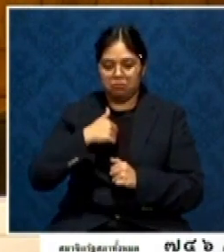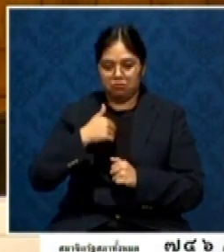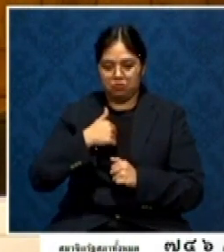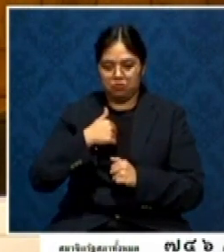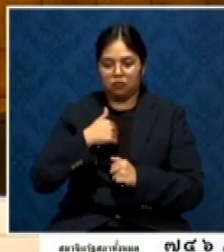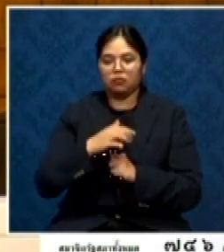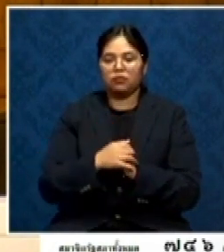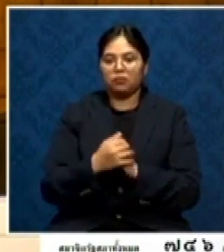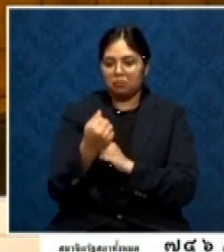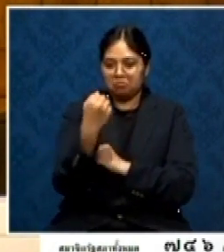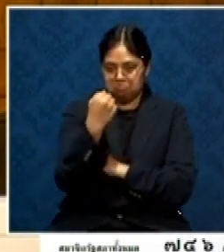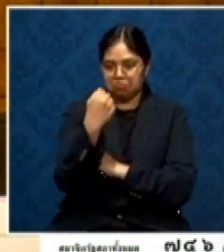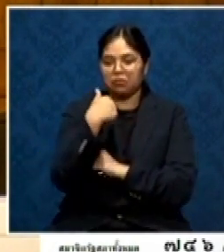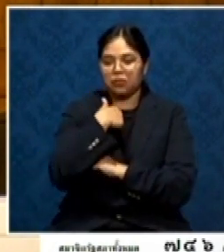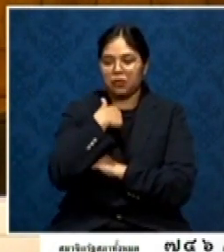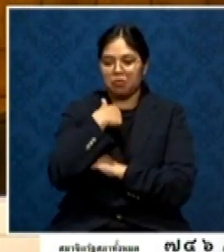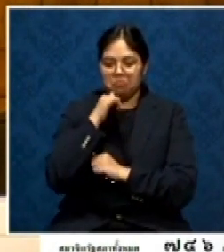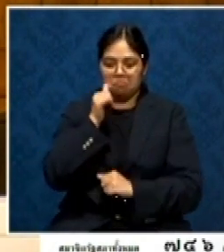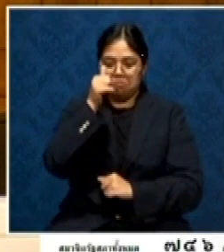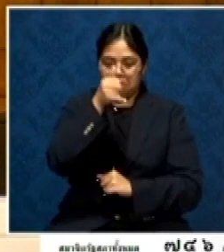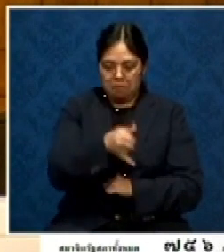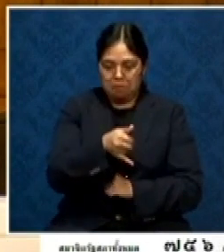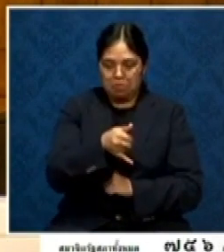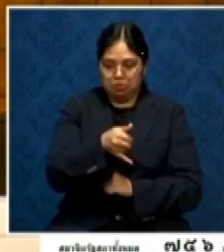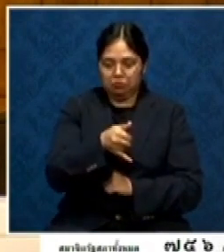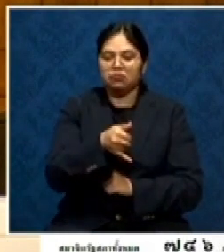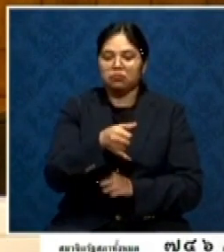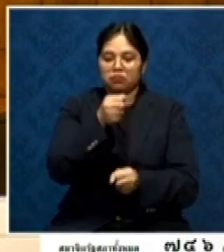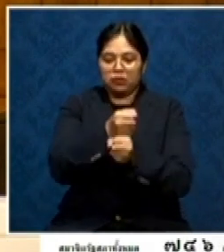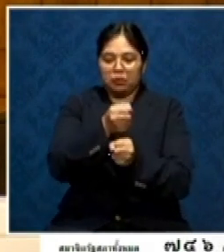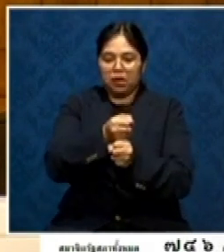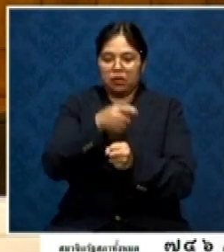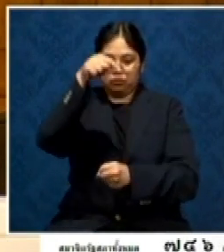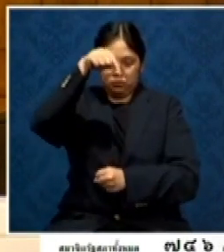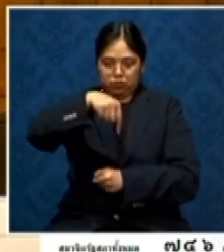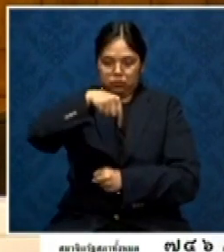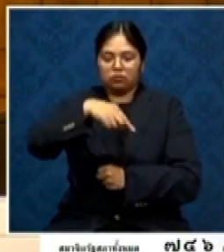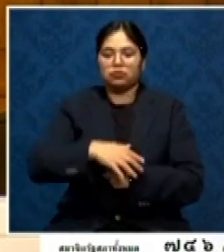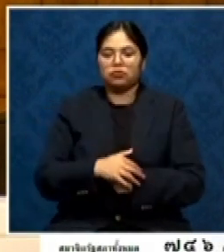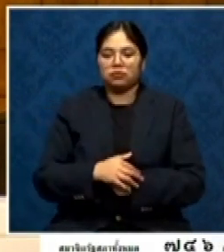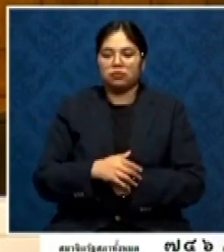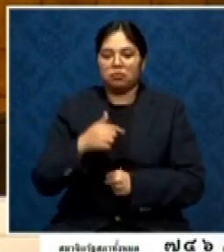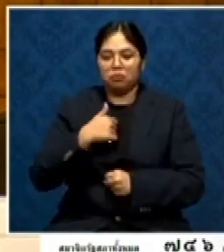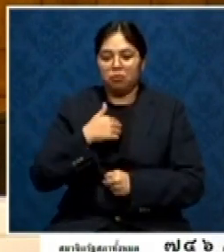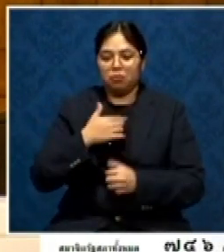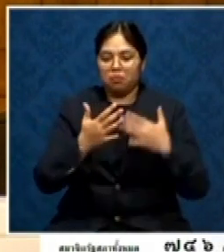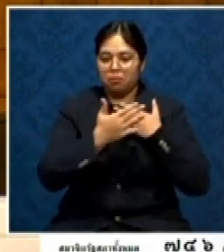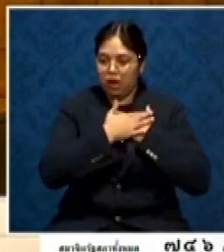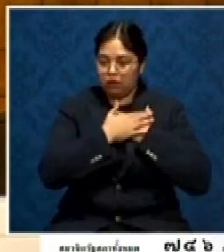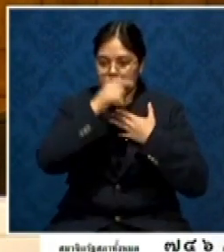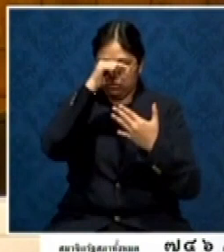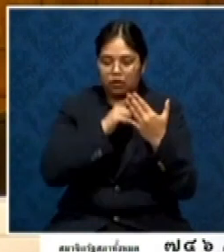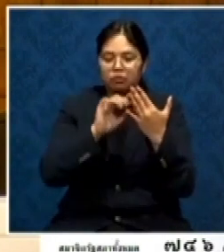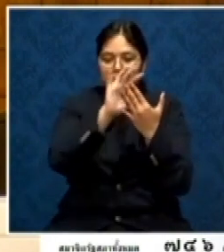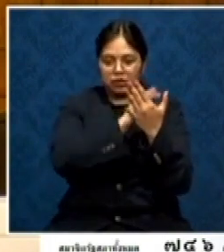ครับว่าการที่ผมมาเดินตรงนี้มาอยู่ตรงนี้ผมรักประเทศชาติผมมีความ